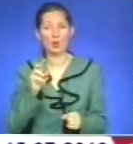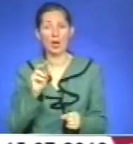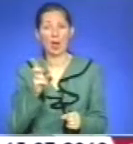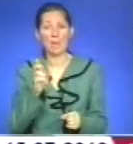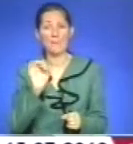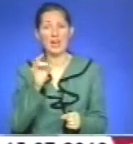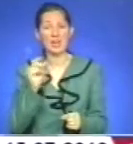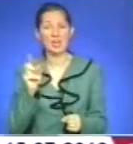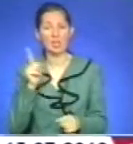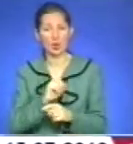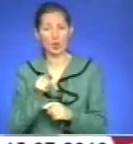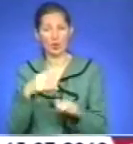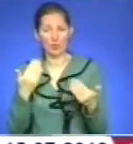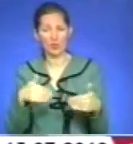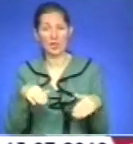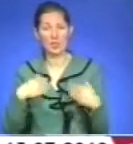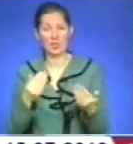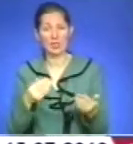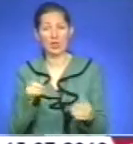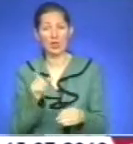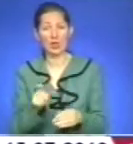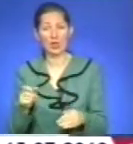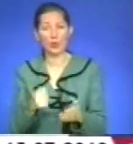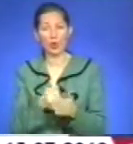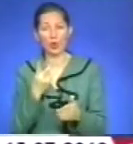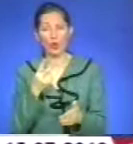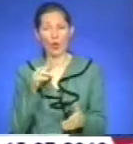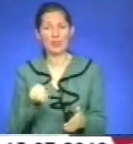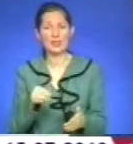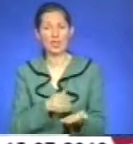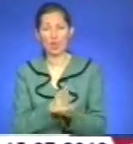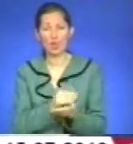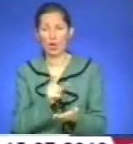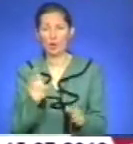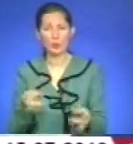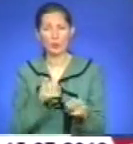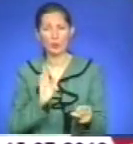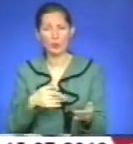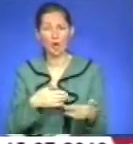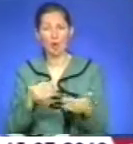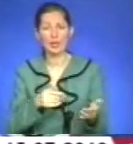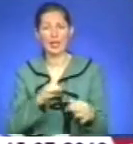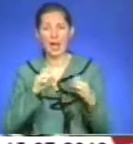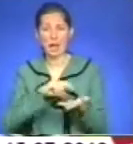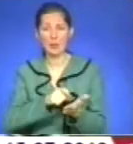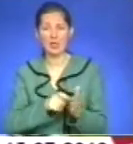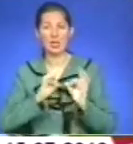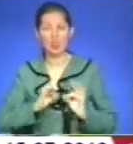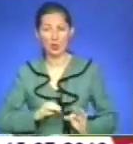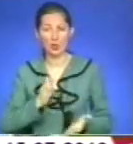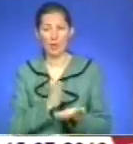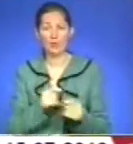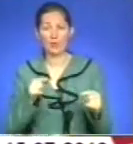Тернополі. Там уже надали краянам до 2000 послуг. Людям не потрібно буде ходити по кабінетах чиновників. Є